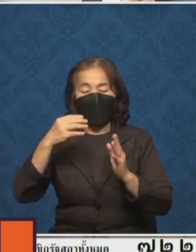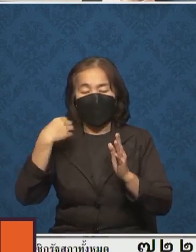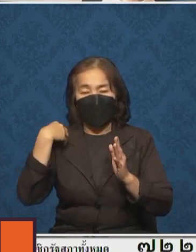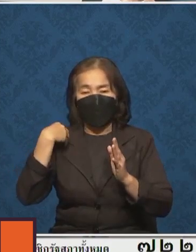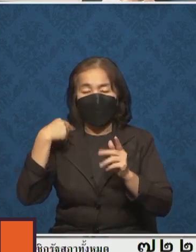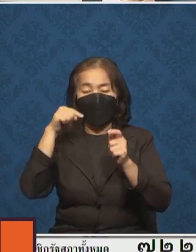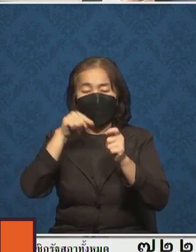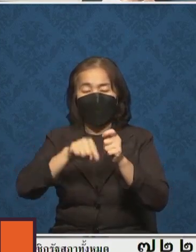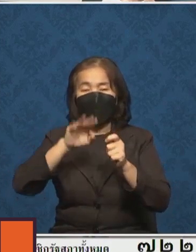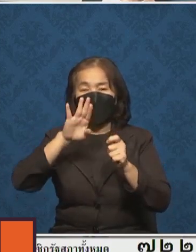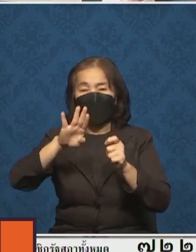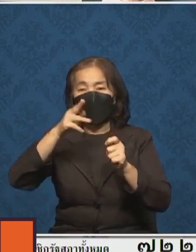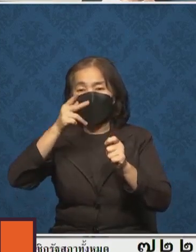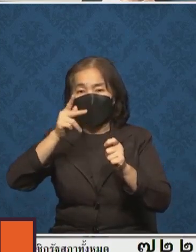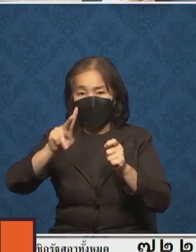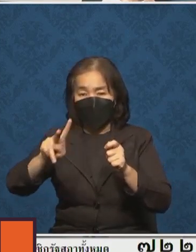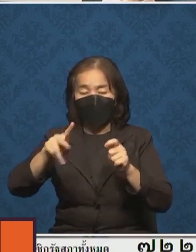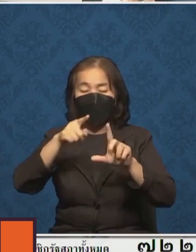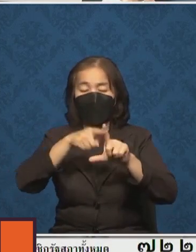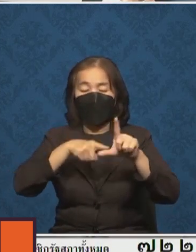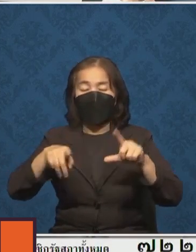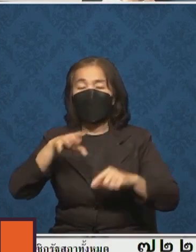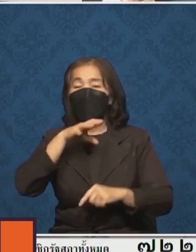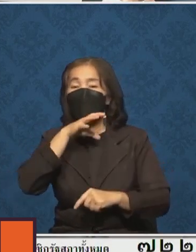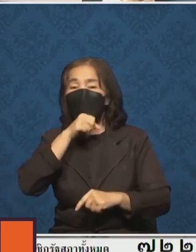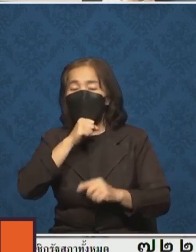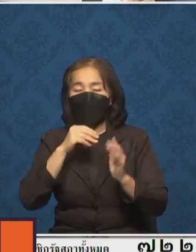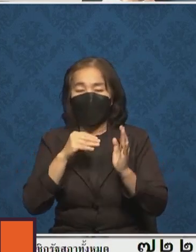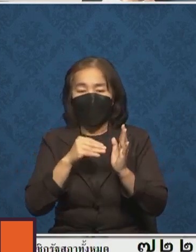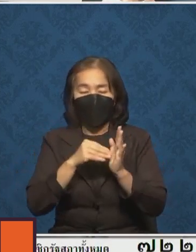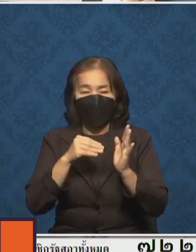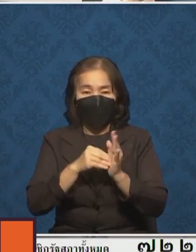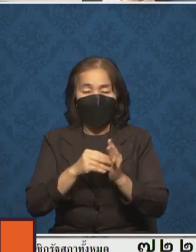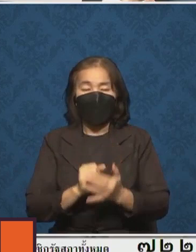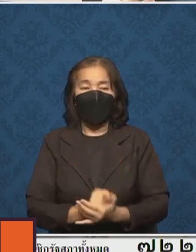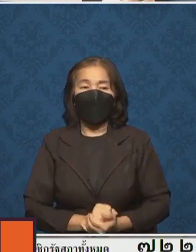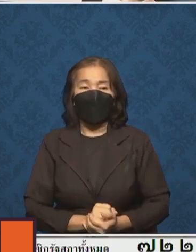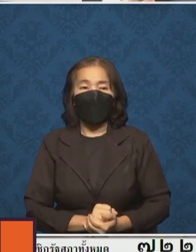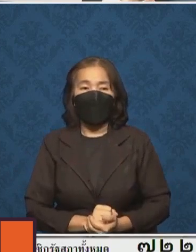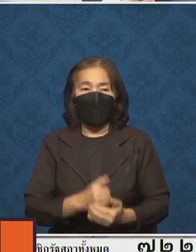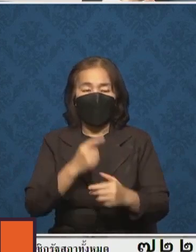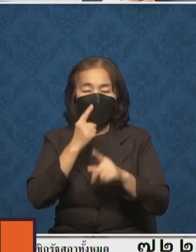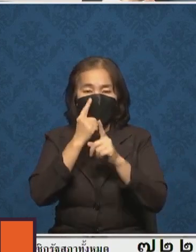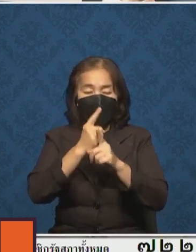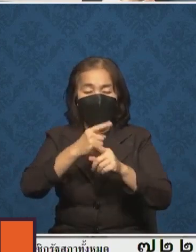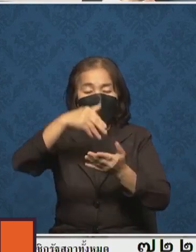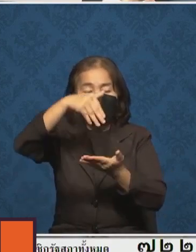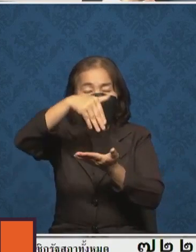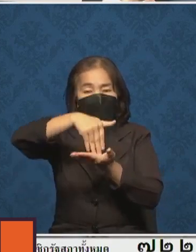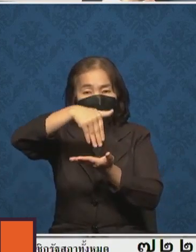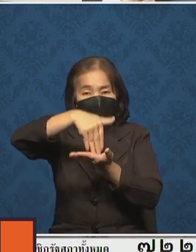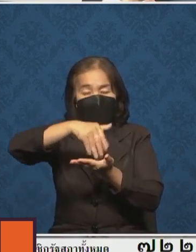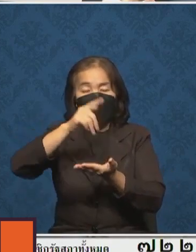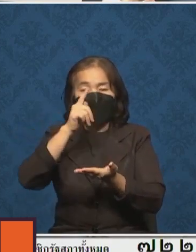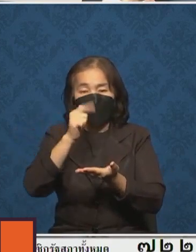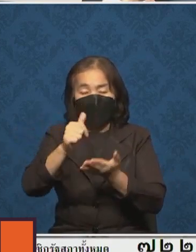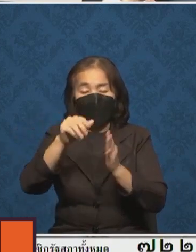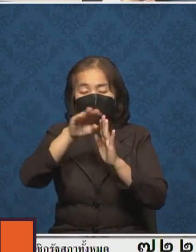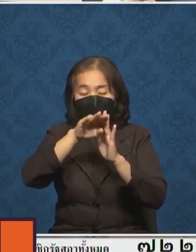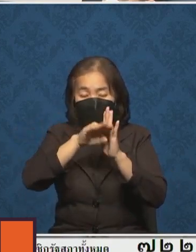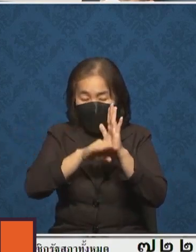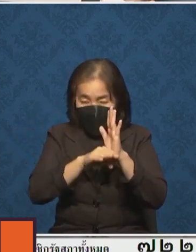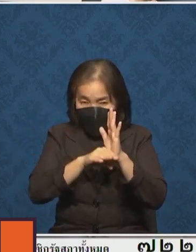ทพมหานครในฐานะสมาชิกรัฐสภาครับท่านประธานครับตามหลักการและเหตุผลที่ท่านรัฐมนตรีได้กล่าวชี้แจ